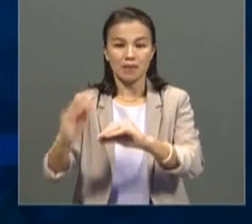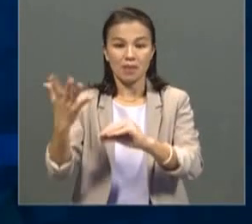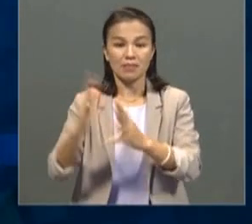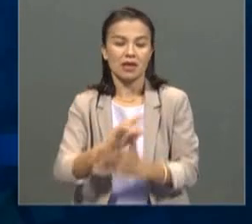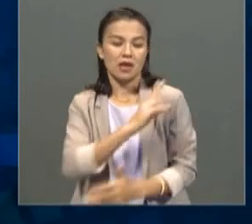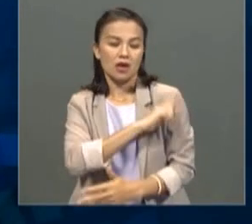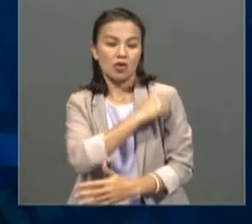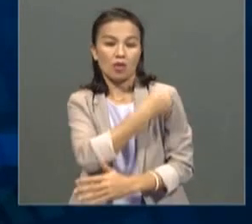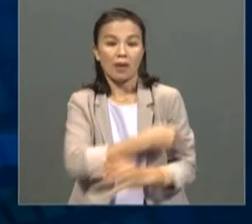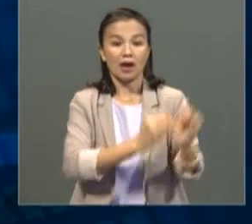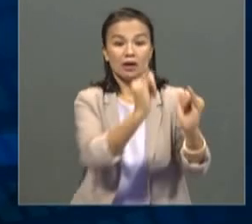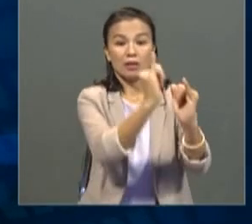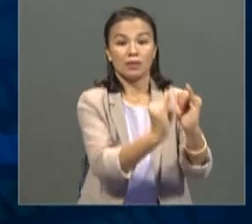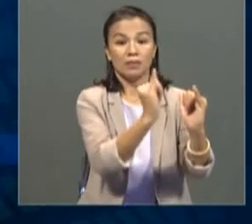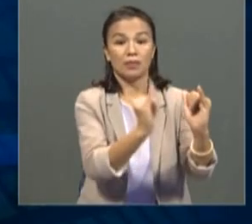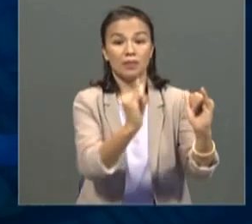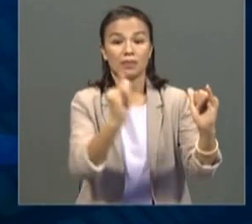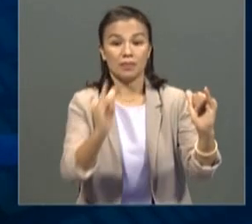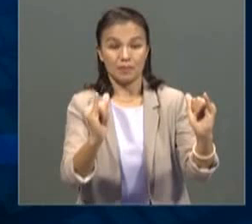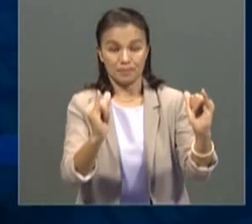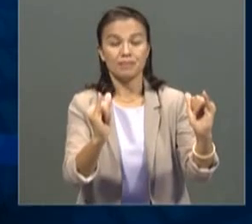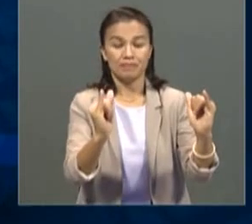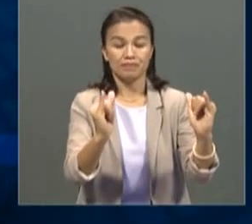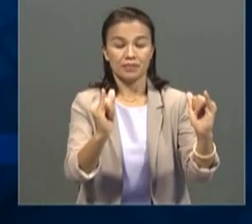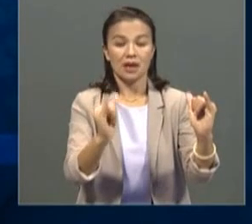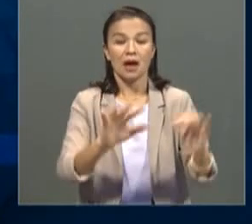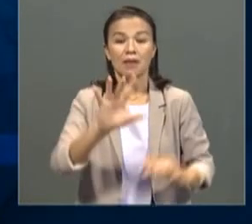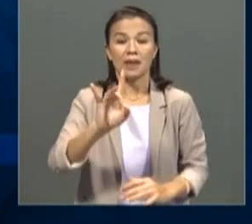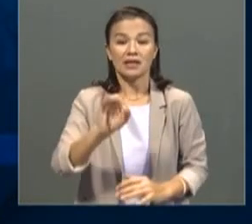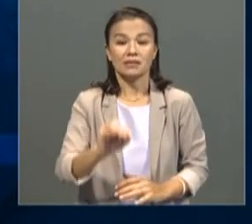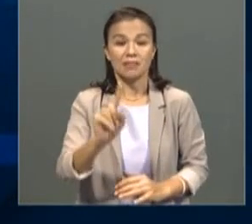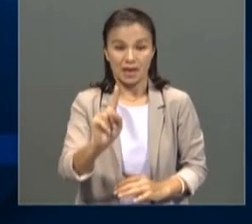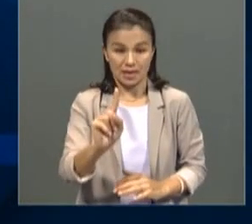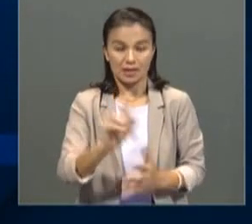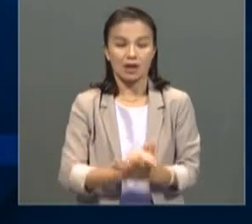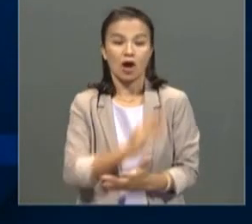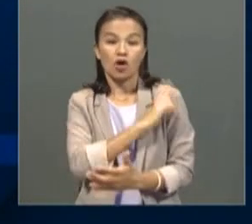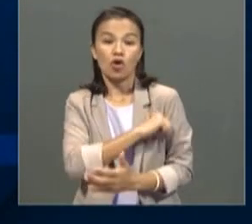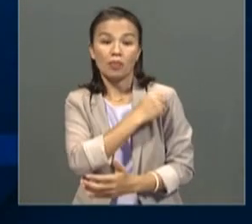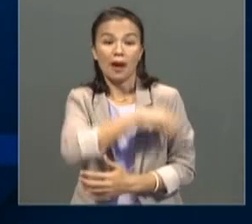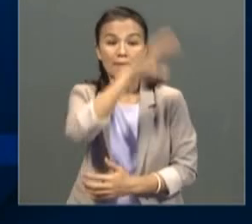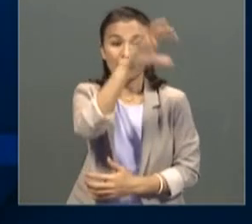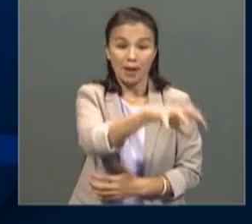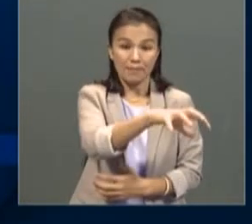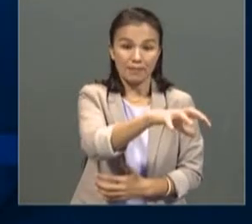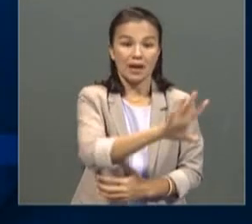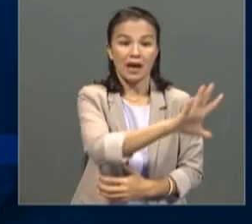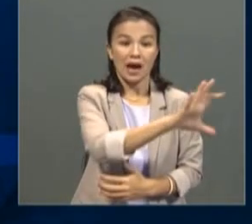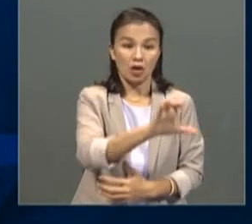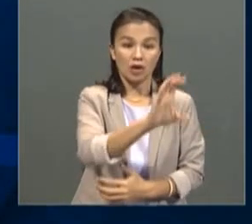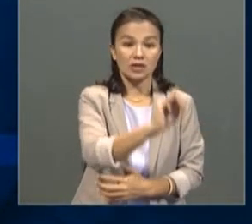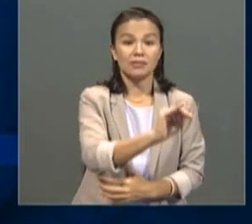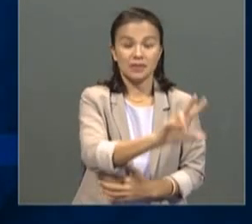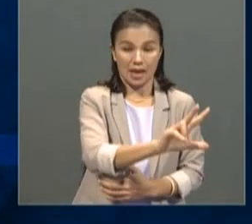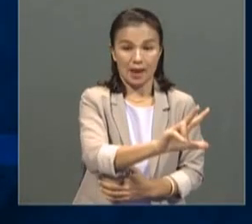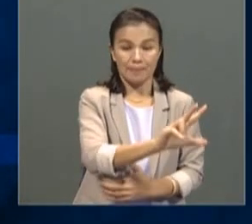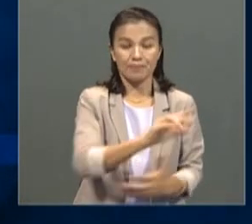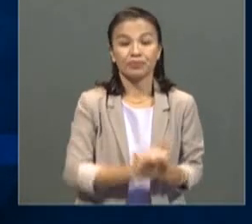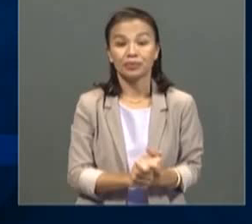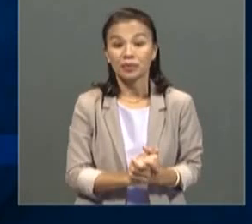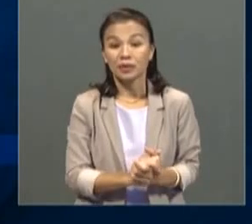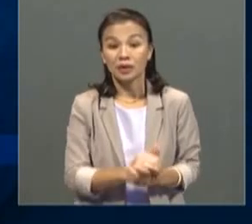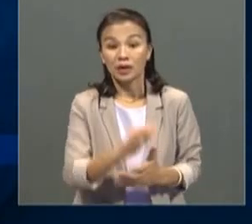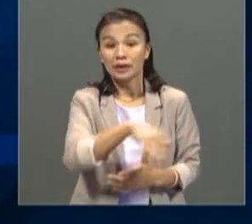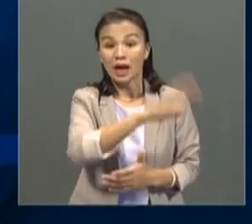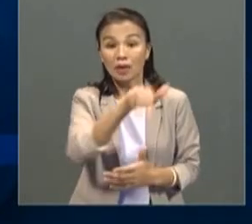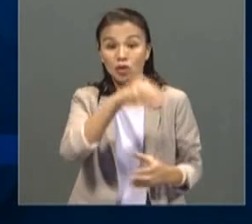ရှိပါဘူး။ဆေးရုံမှာကူးသားခံယူနေတာတော့ဆေးရုံတွေမှာ543နဲ့